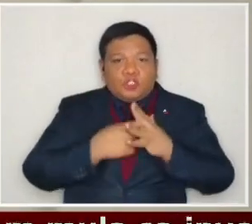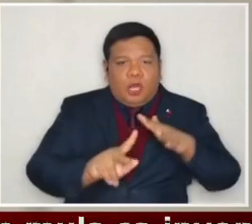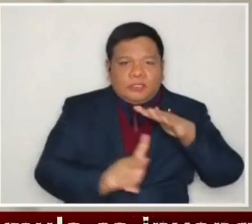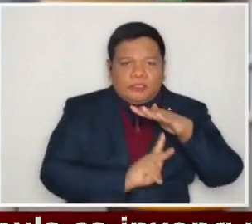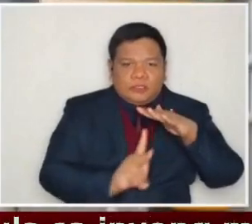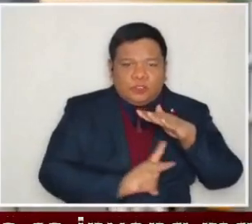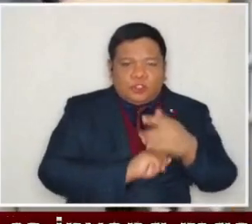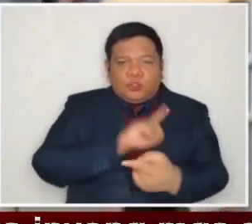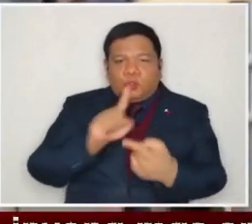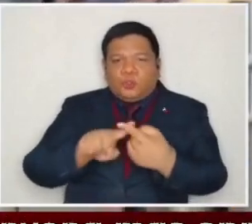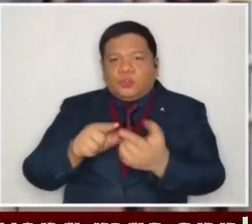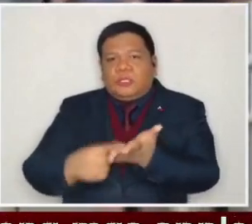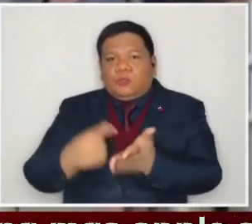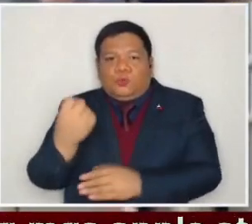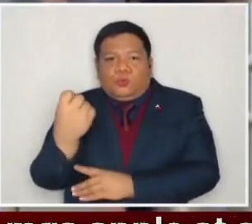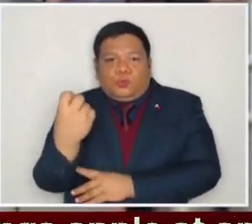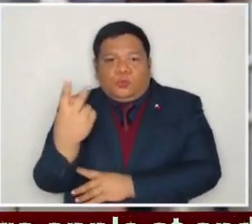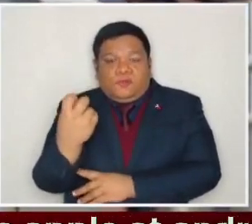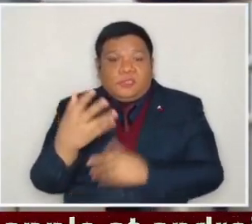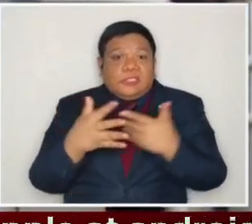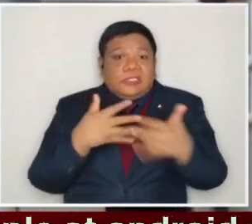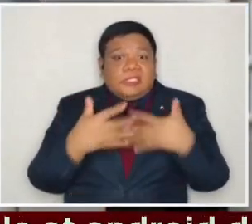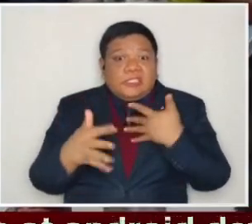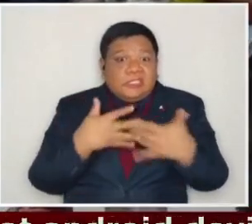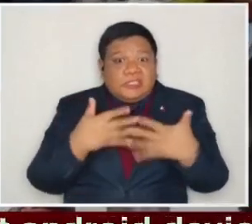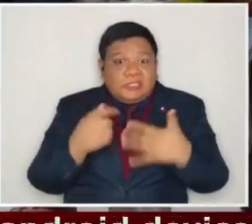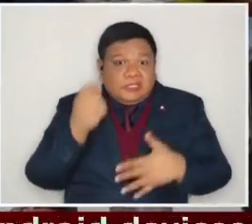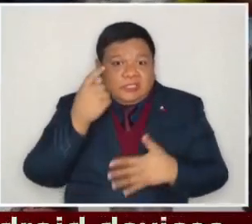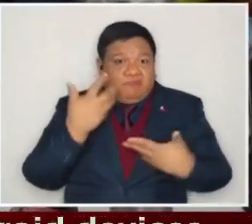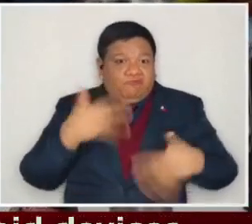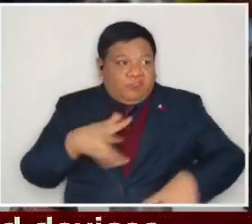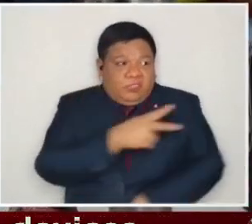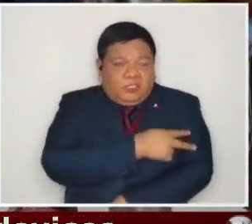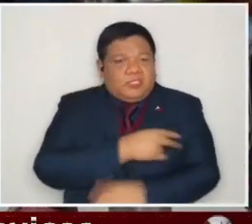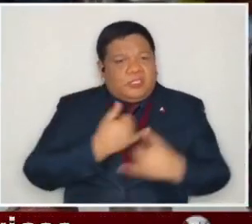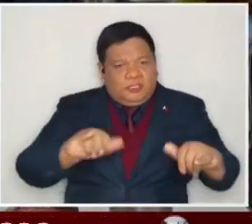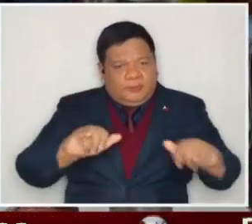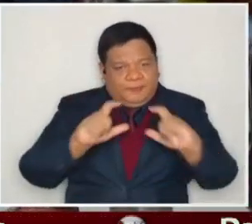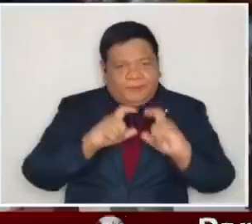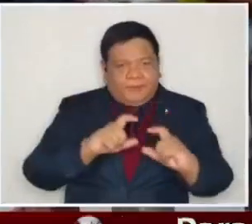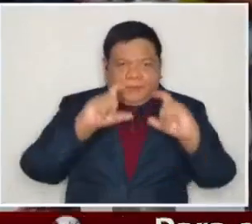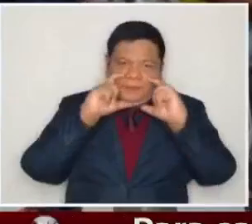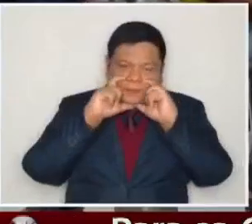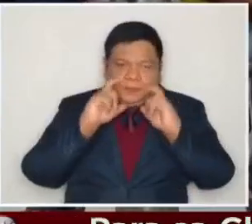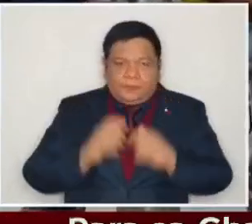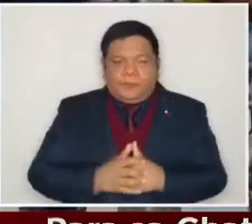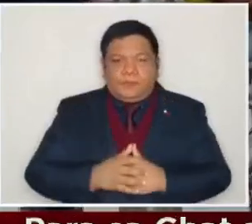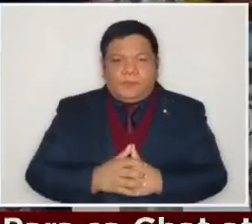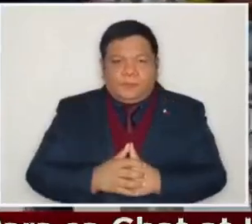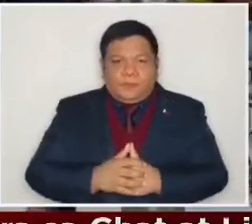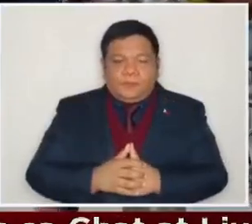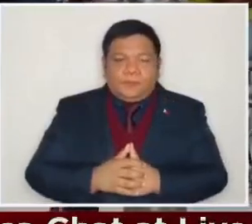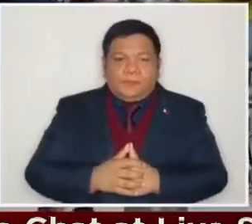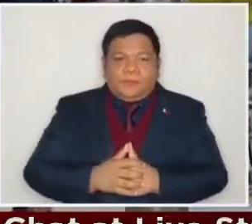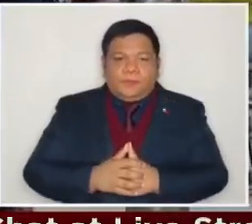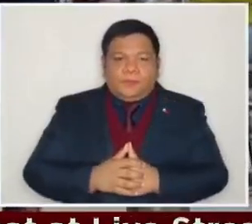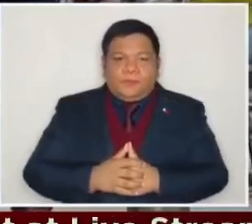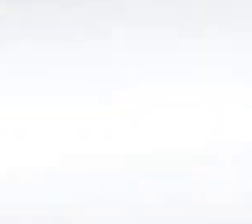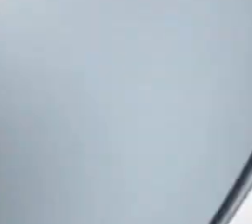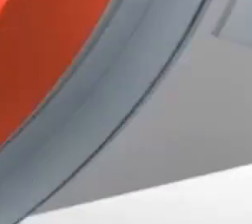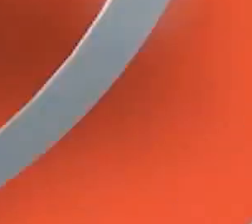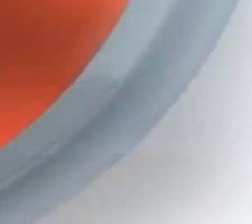grade 12 kahit pa nabakunahan na. Rose Eclarinal, ABS-CBN News, London.